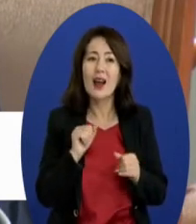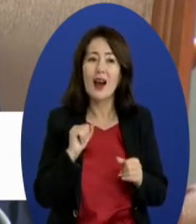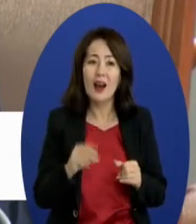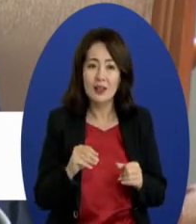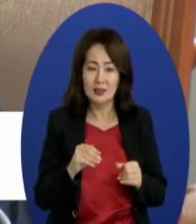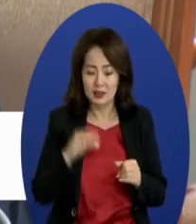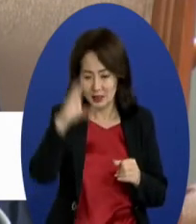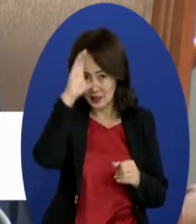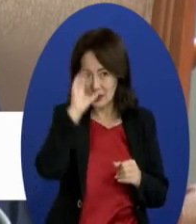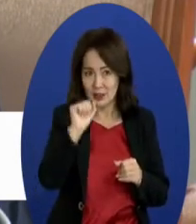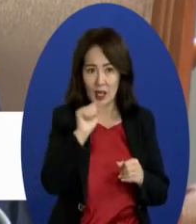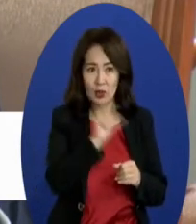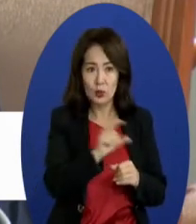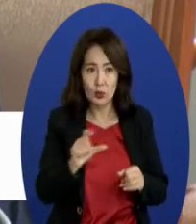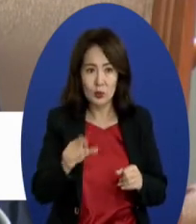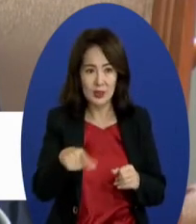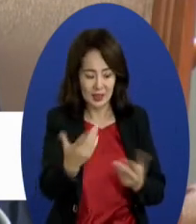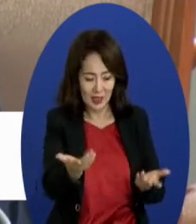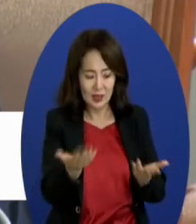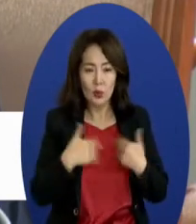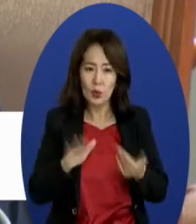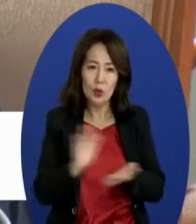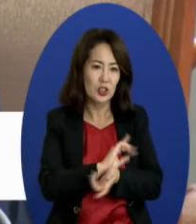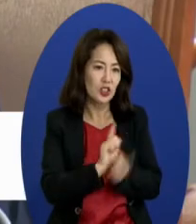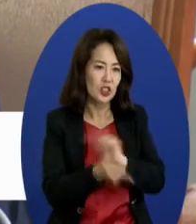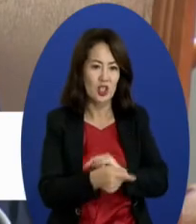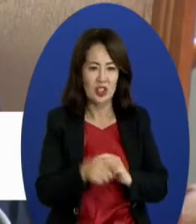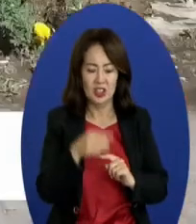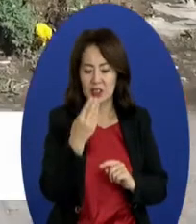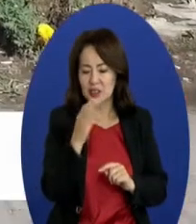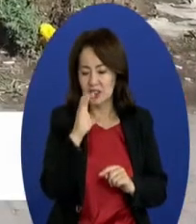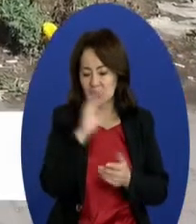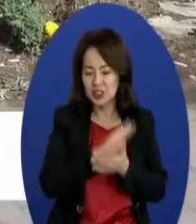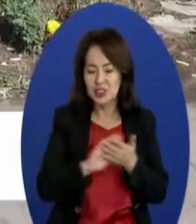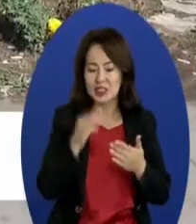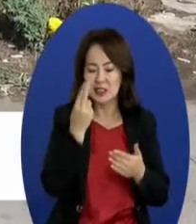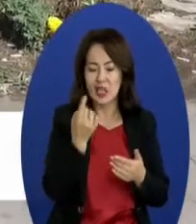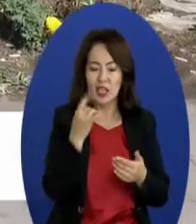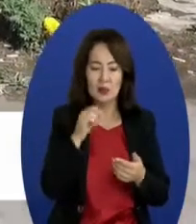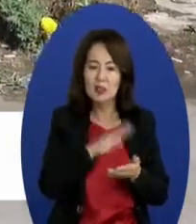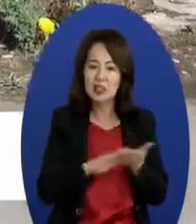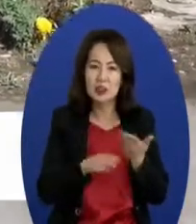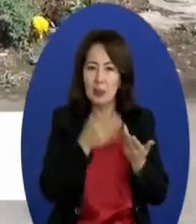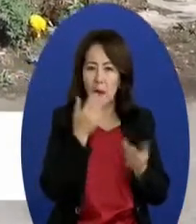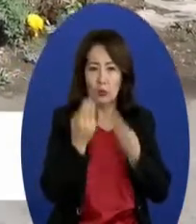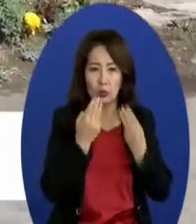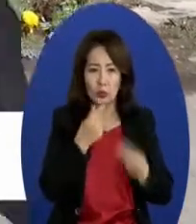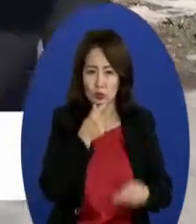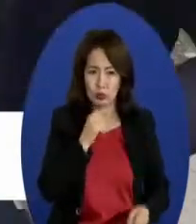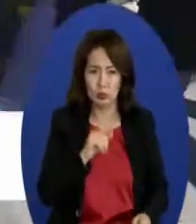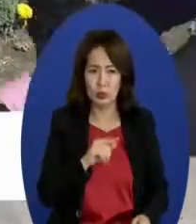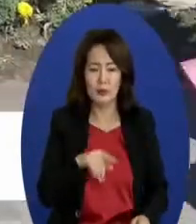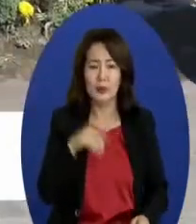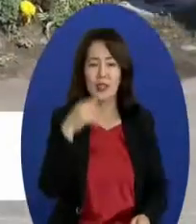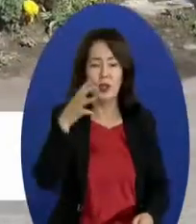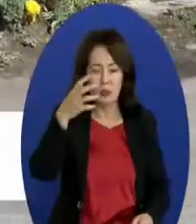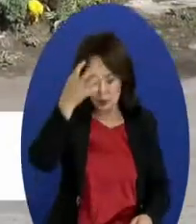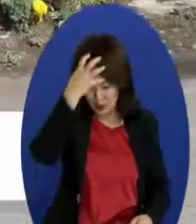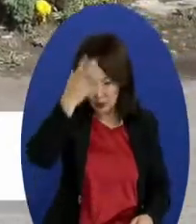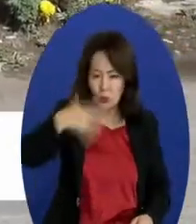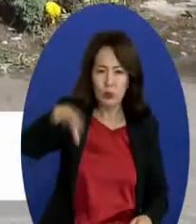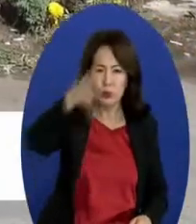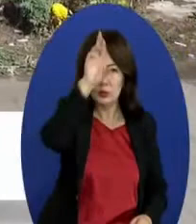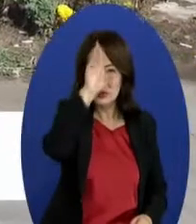одоо энэ сайдуудыг чи одоо тэгээ та нар цахим шинжил хийхгүй байх гэж хүмжлээ суух хэрэгтэй. Зар тахлын үед Монгол улсын засгийн газар захим шилжилтийг бүх яам